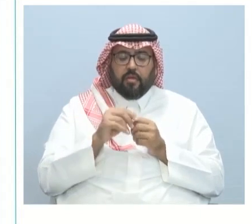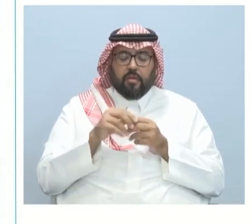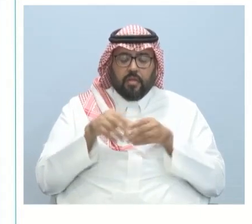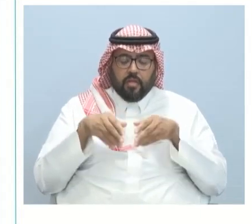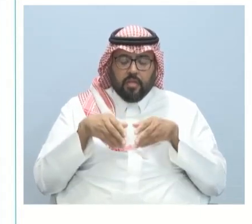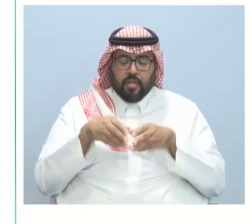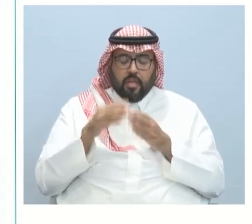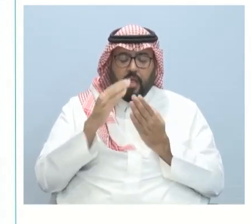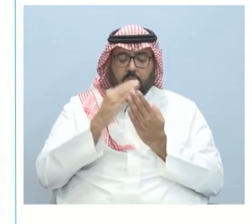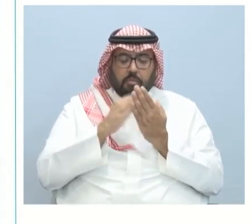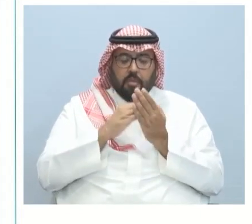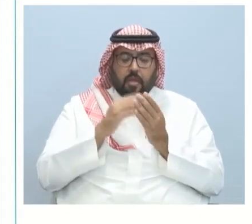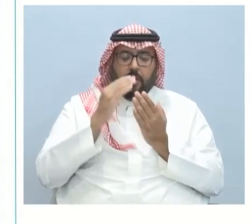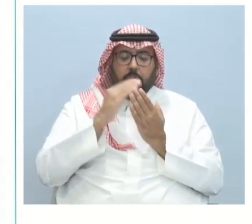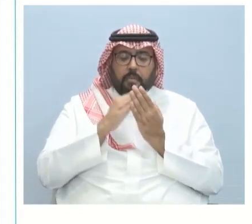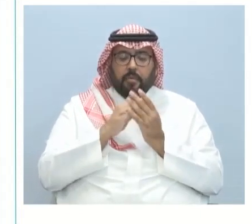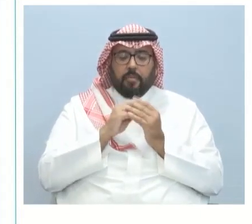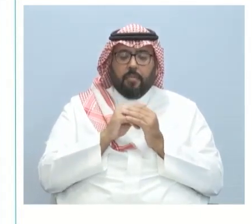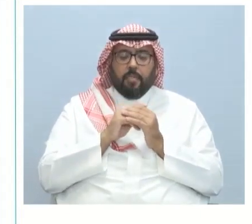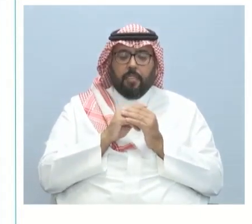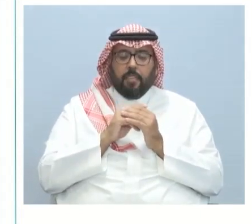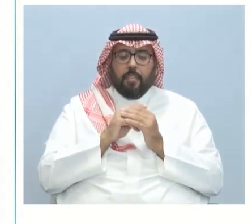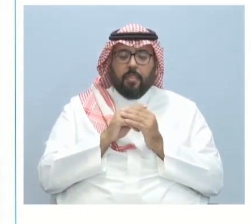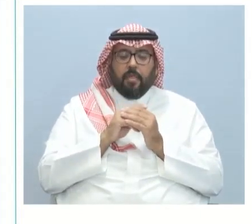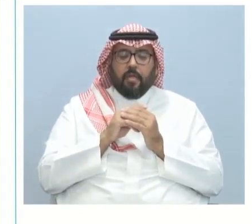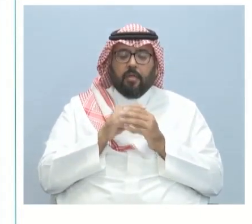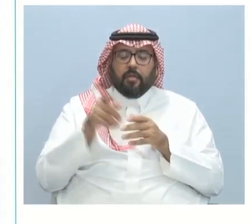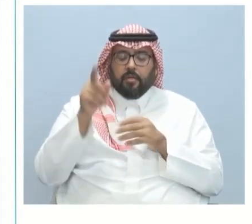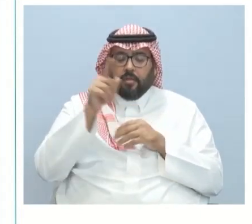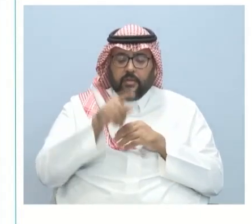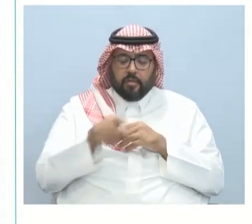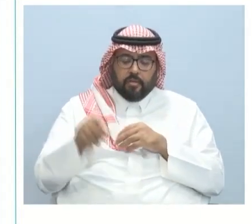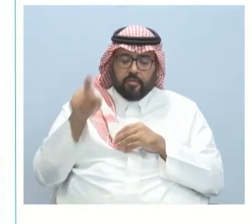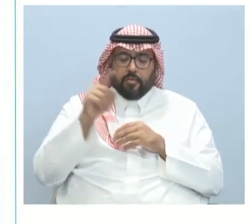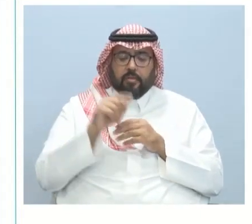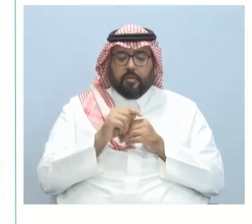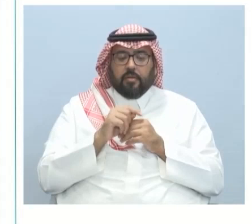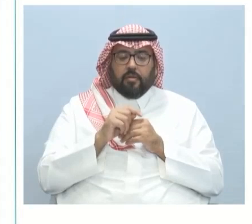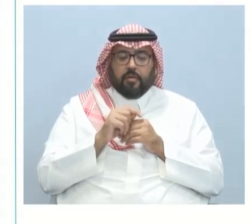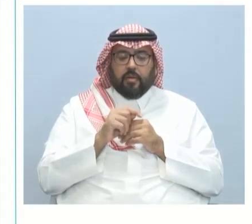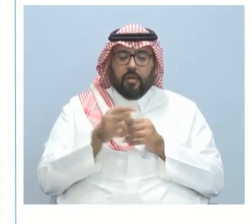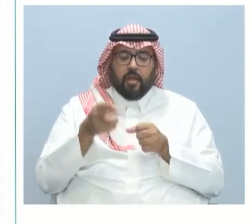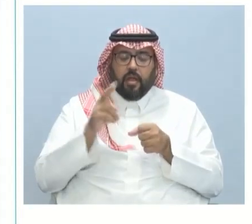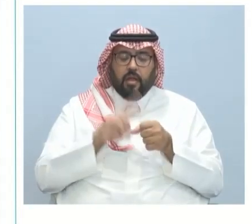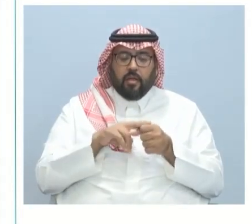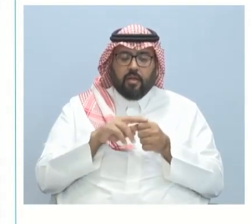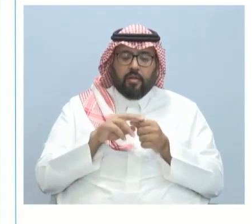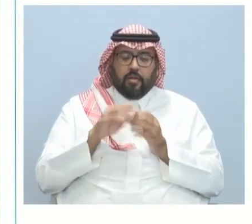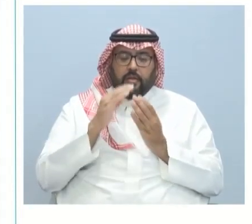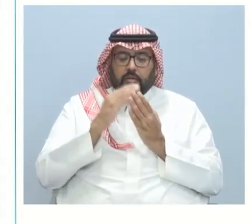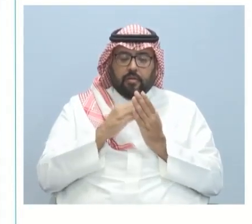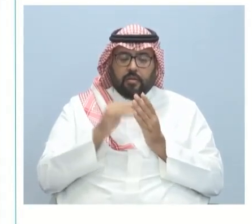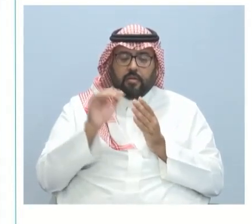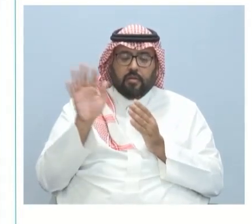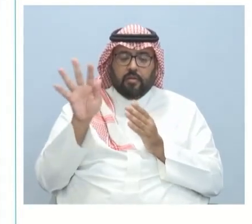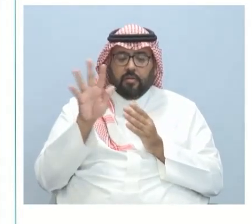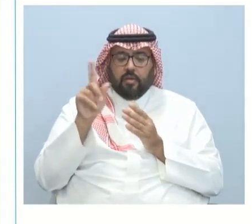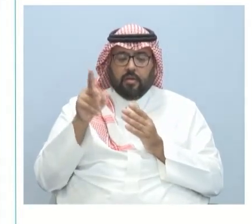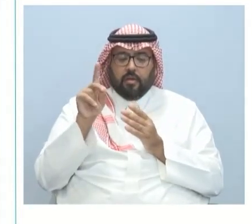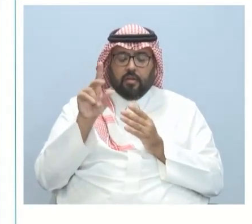تنفيذ اللبنات البرمجيه الموجوده داخل هذه الحلقه بناء على شرط معين